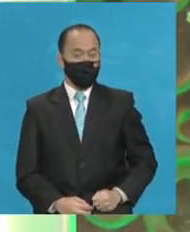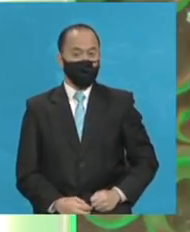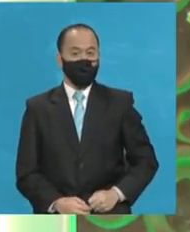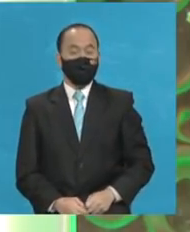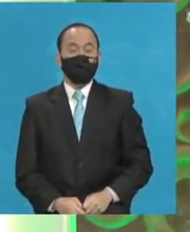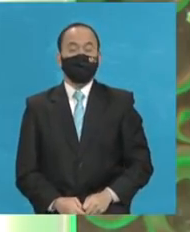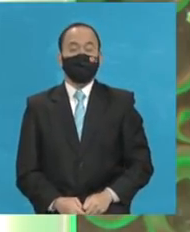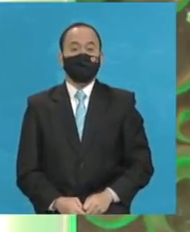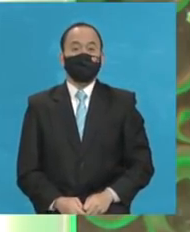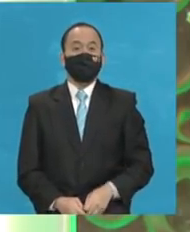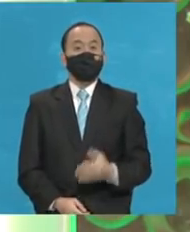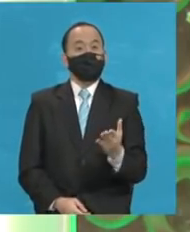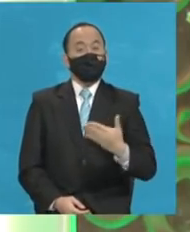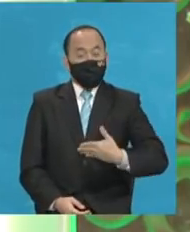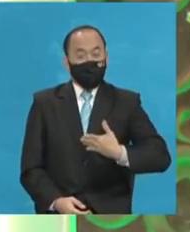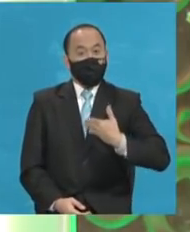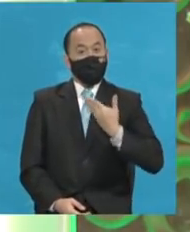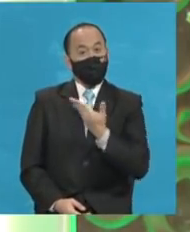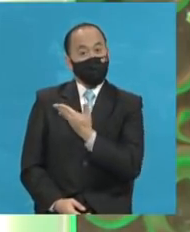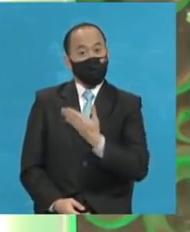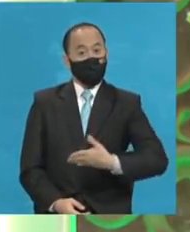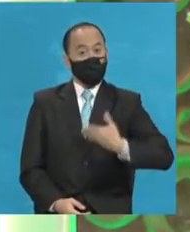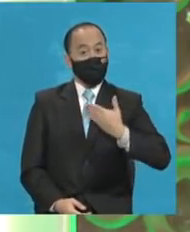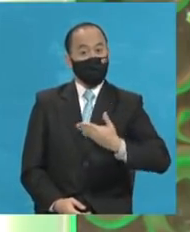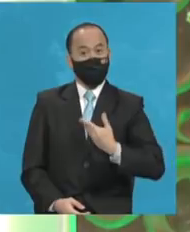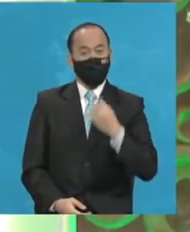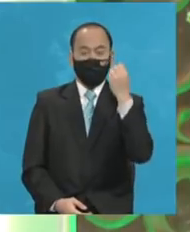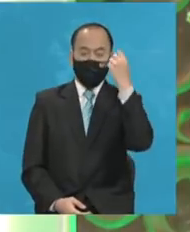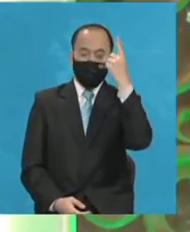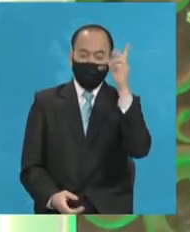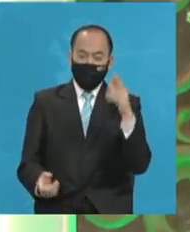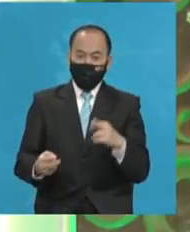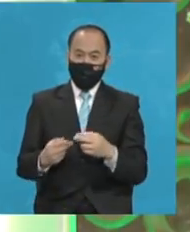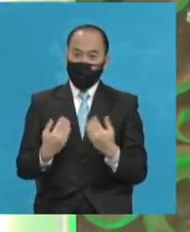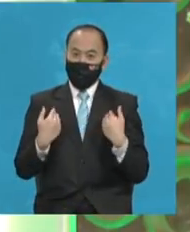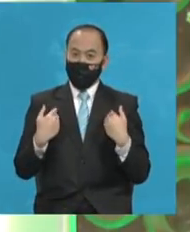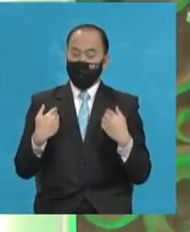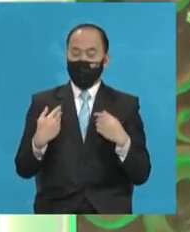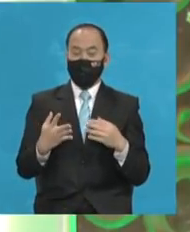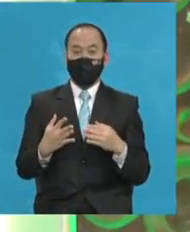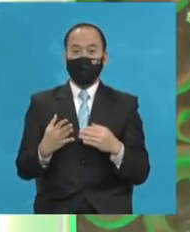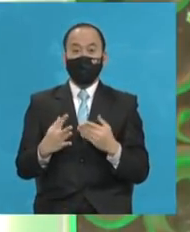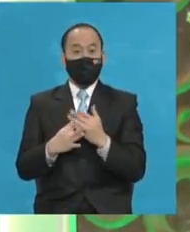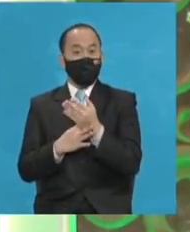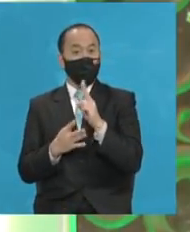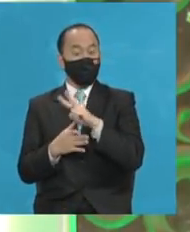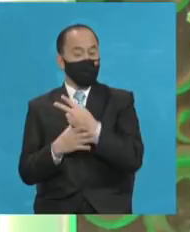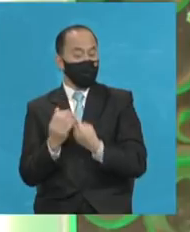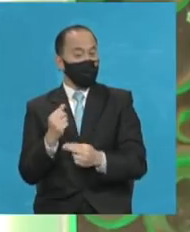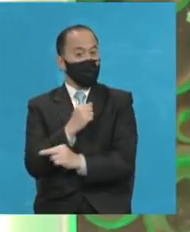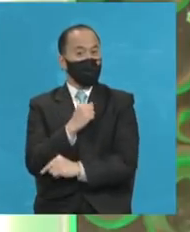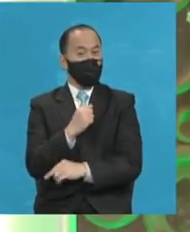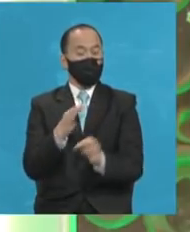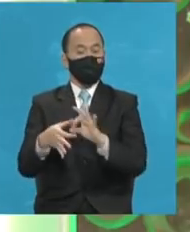begitu berbangga sekali dengan bersepah aman yang terjalin antara kedua belah negara dan